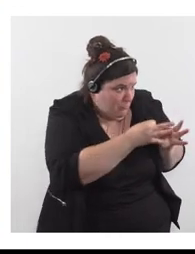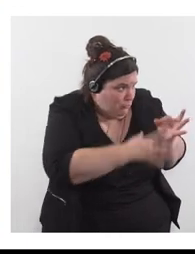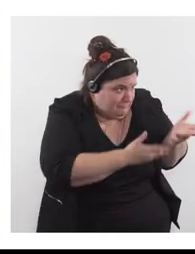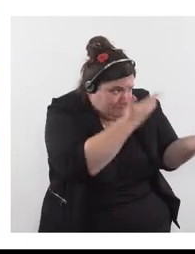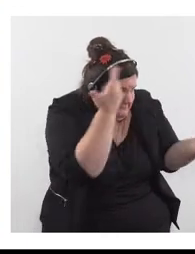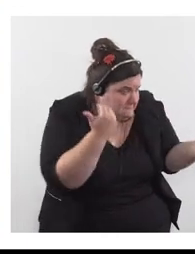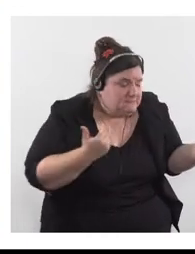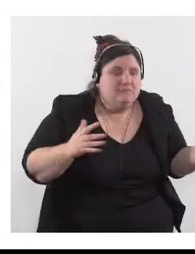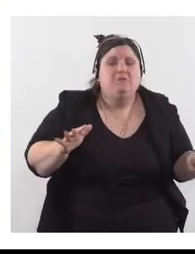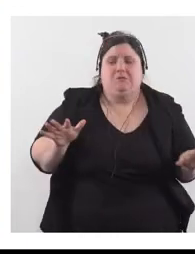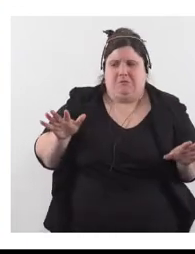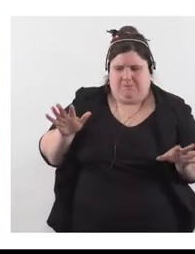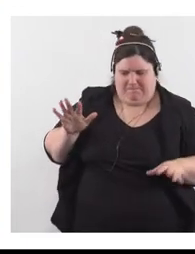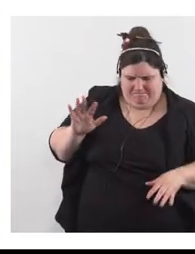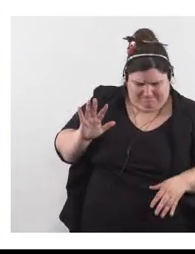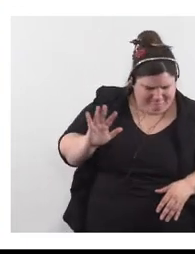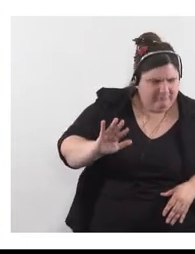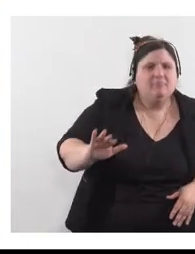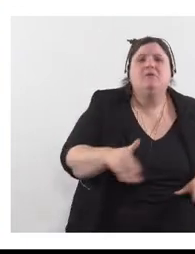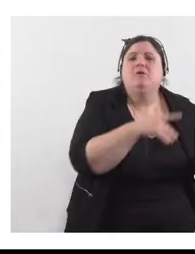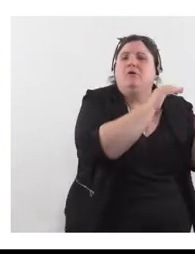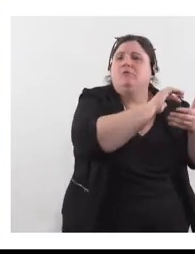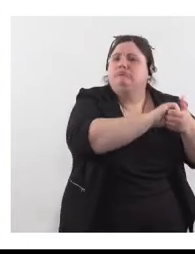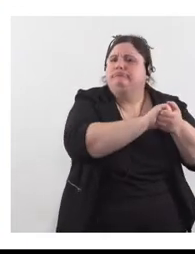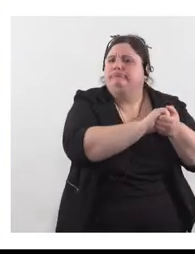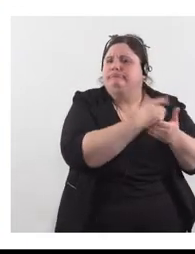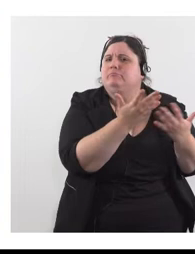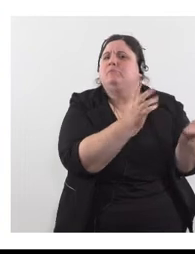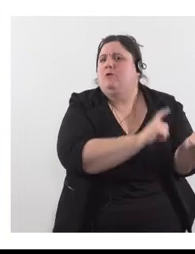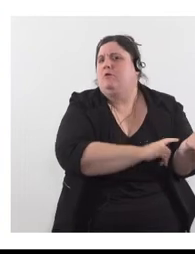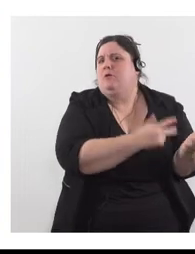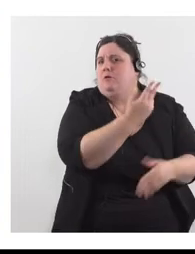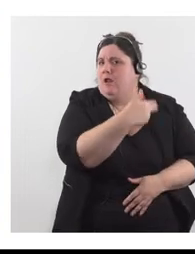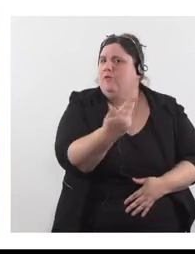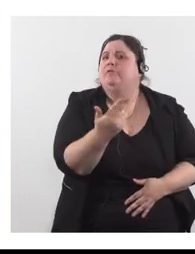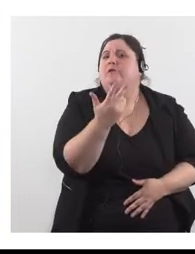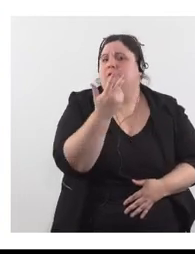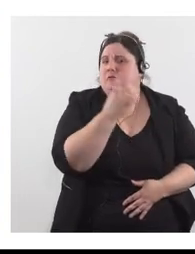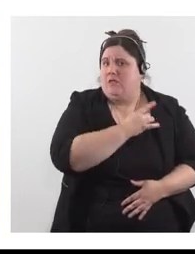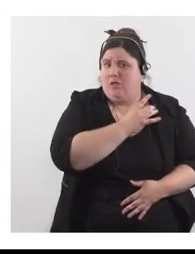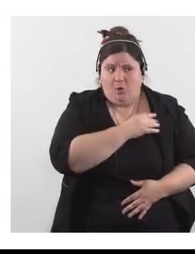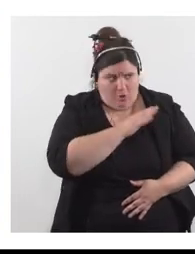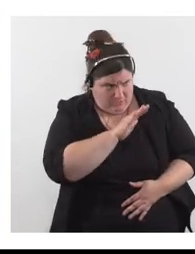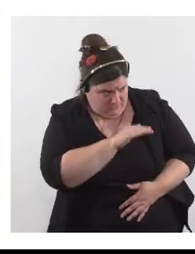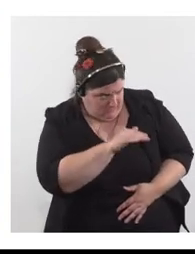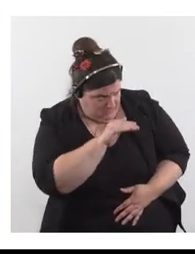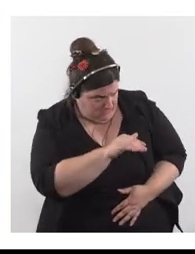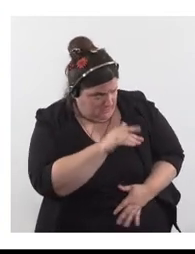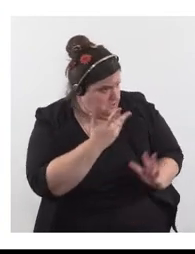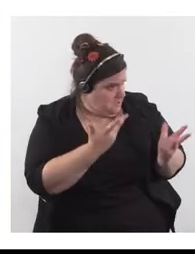mon ami irlandais et grâce à son aide, j'ai pu me rapprocher de la